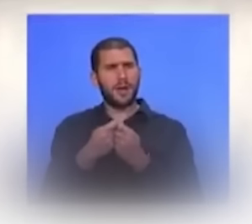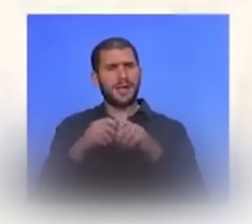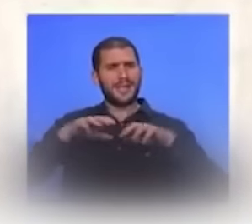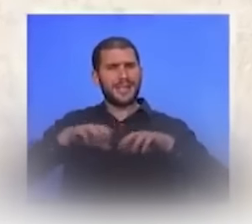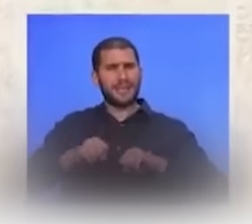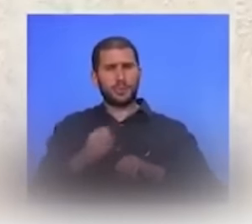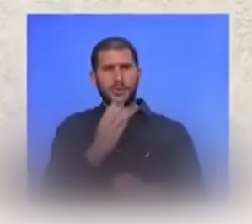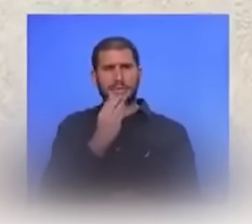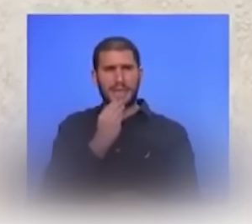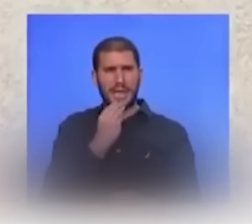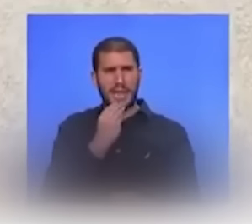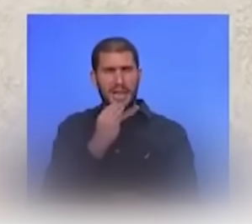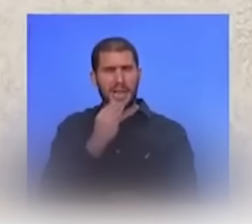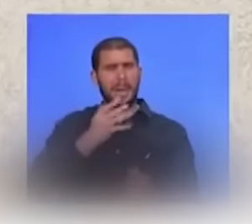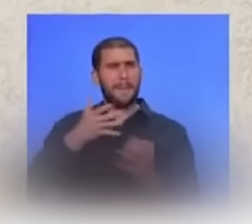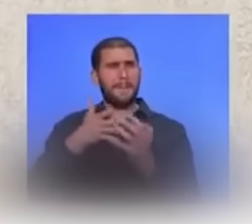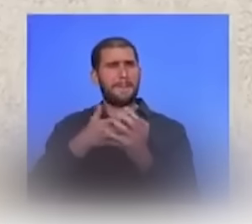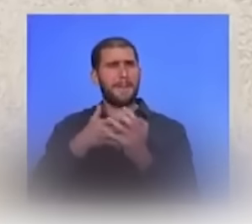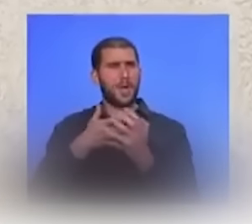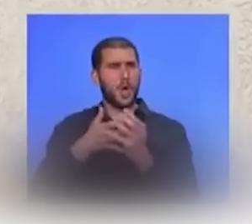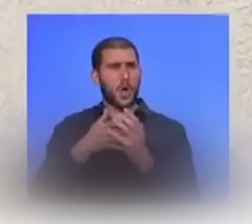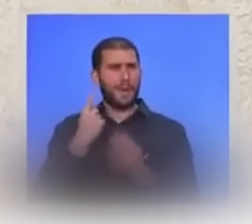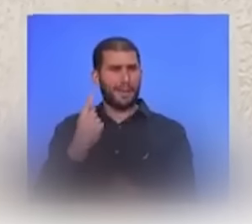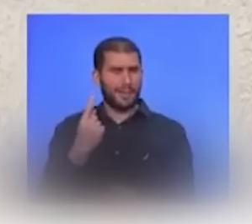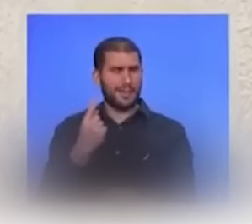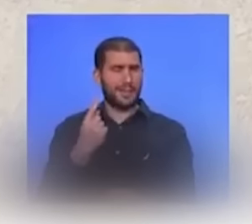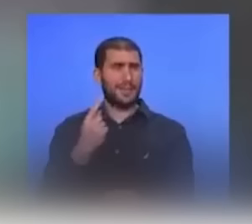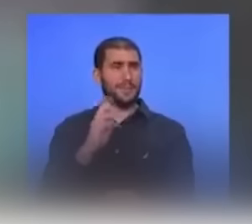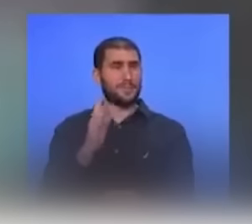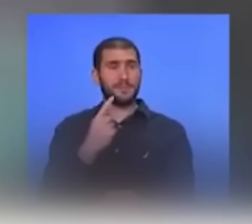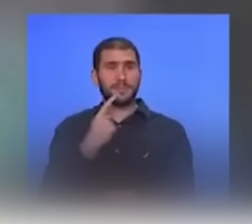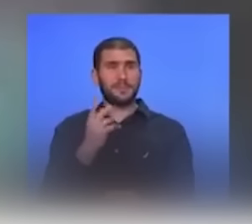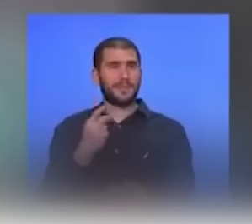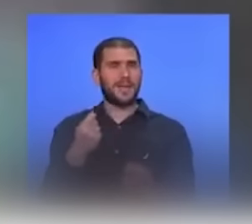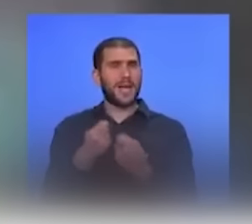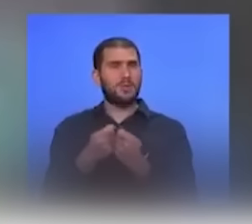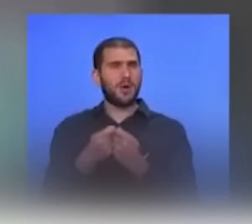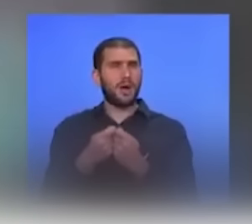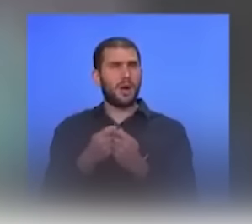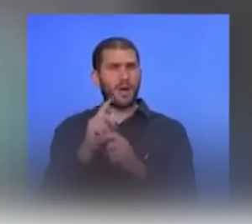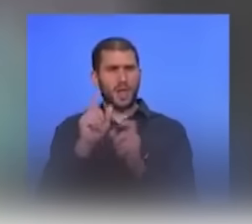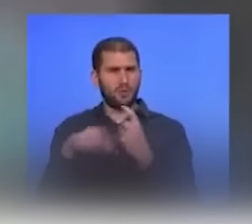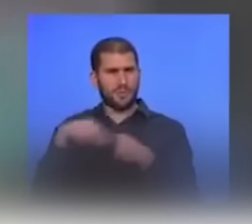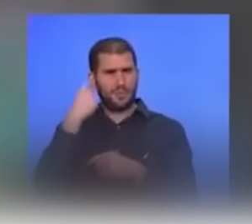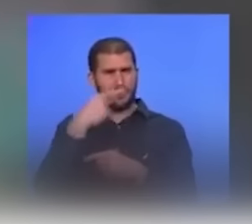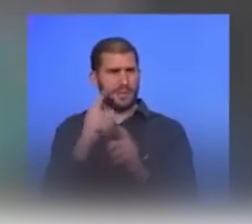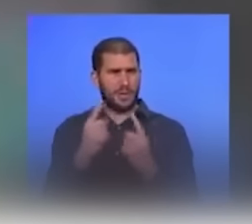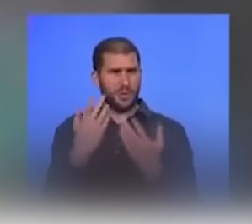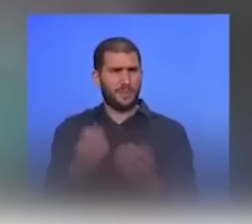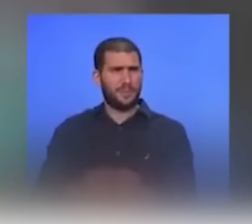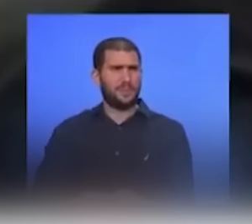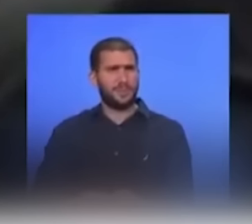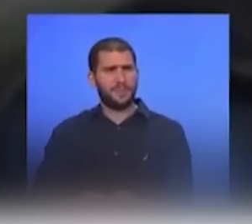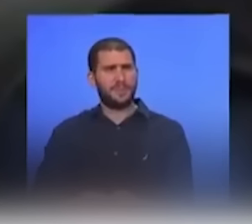הישראלי, מתח ביקורת, רק בוא נגיד שאין קשר למצולמים בתמונה, לאירוע.